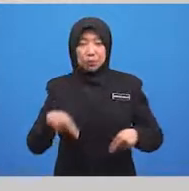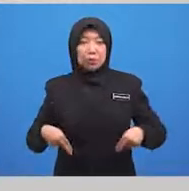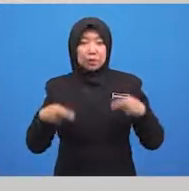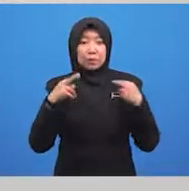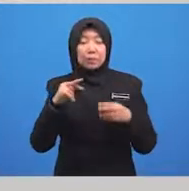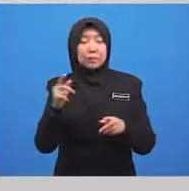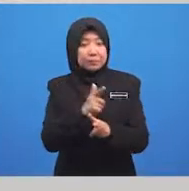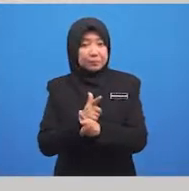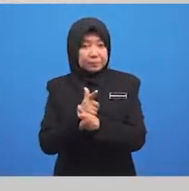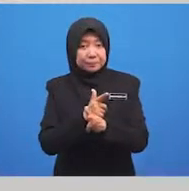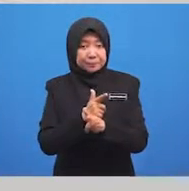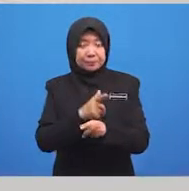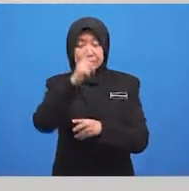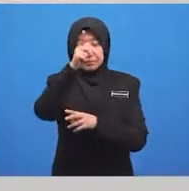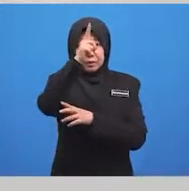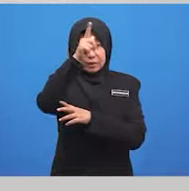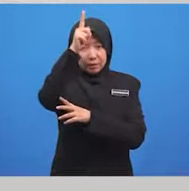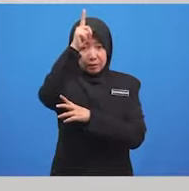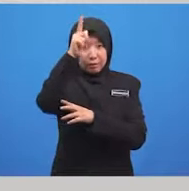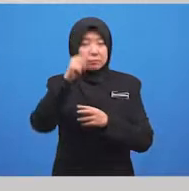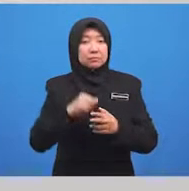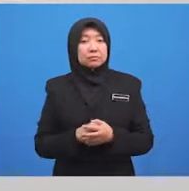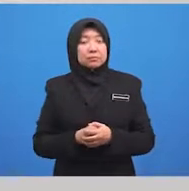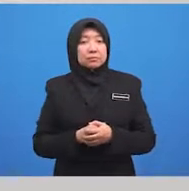perlindungan hidupan liar.